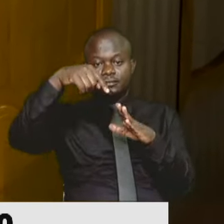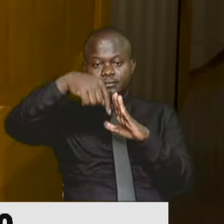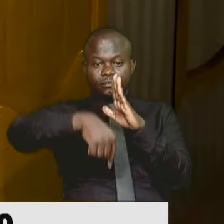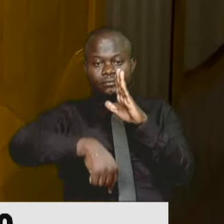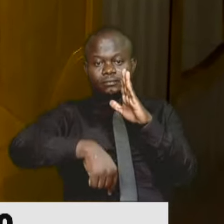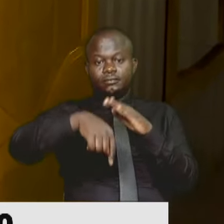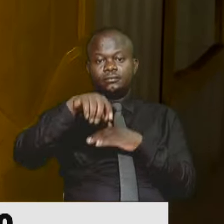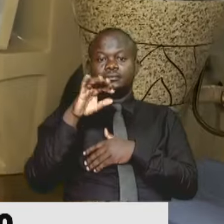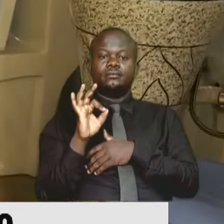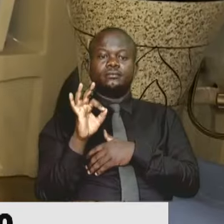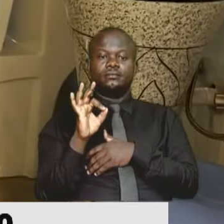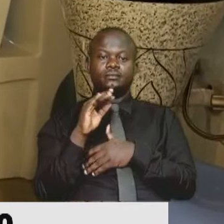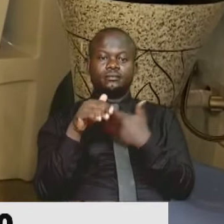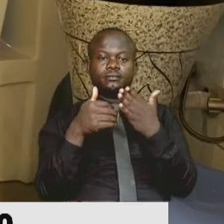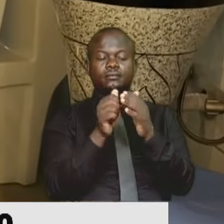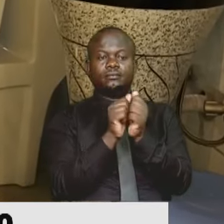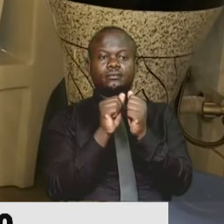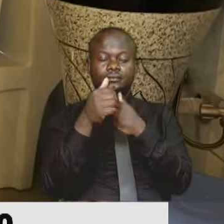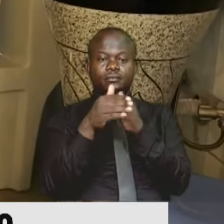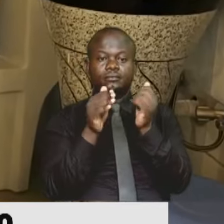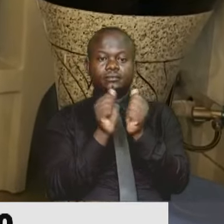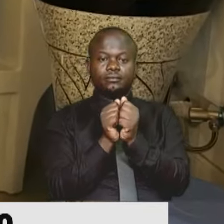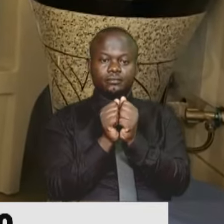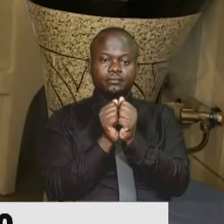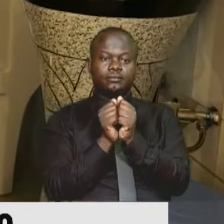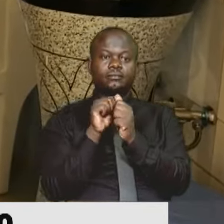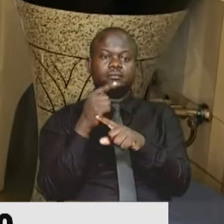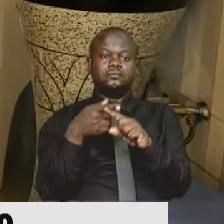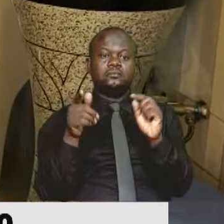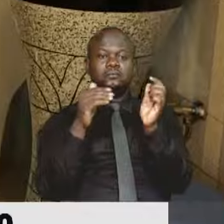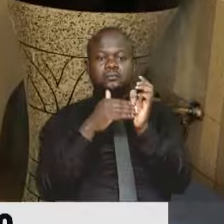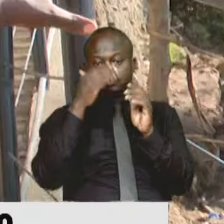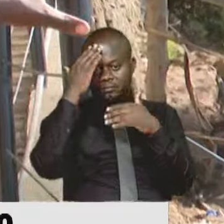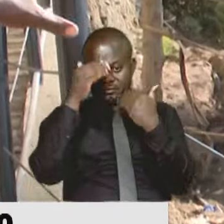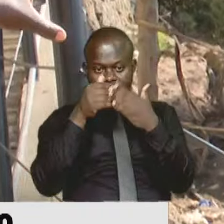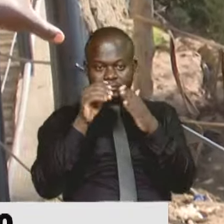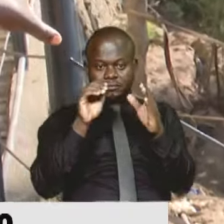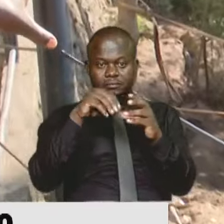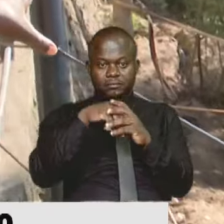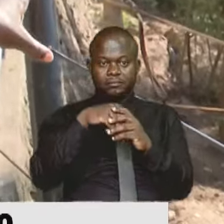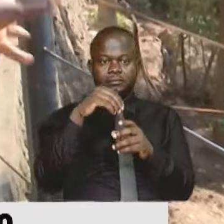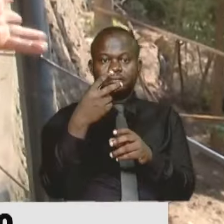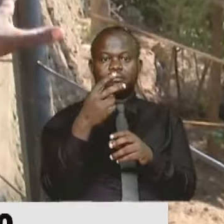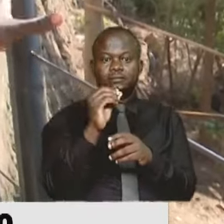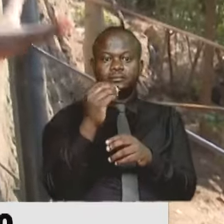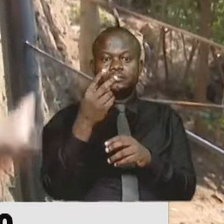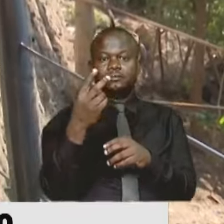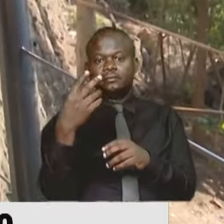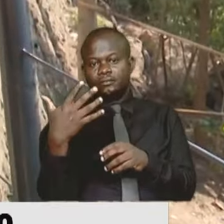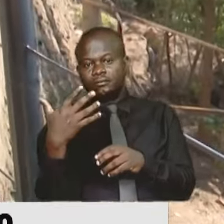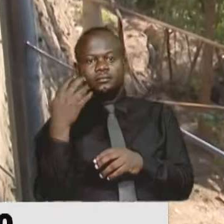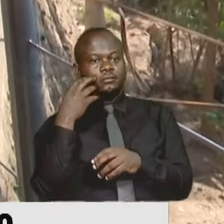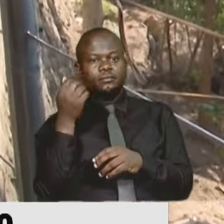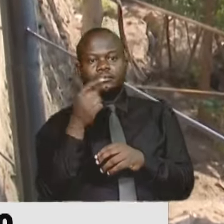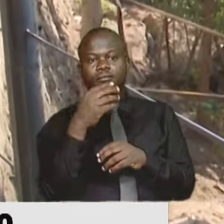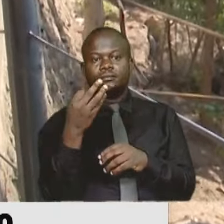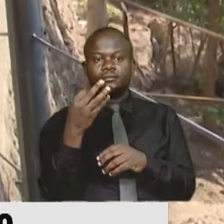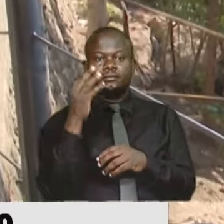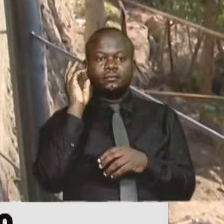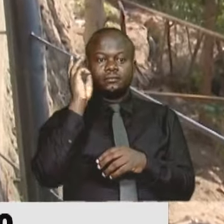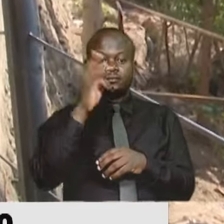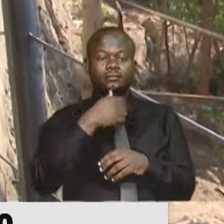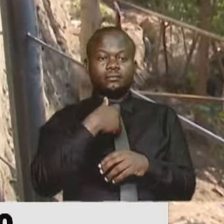hasi 3, byose kaba ibyumba 10. Ariko kugera muri 2025 nko mu kwa gatatu nzamfite